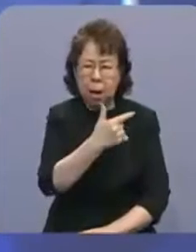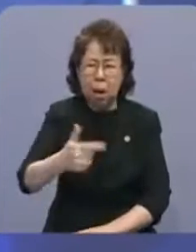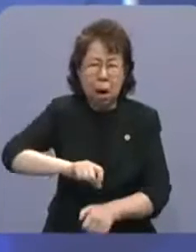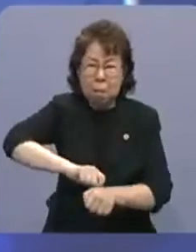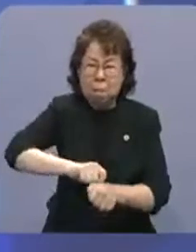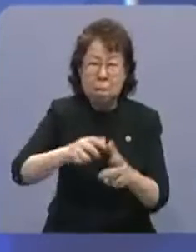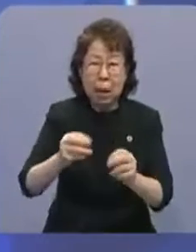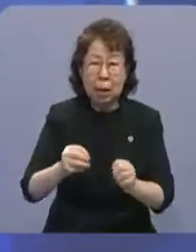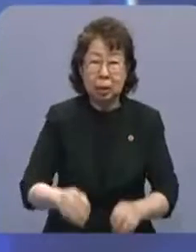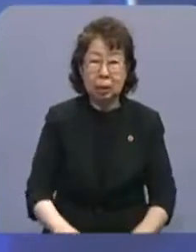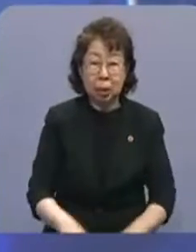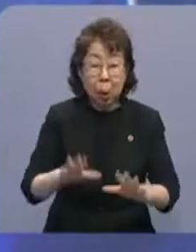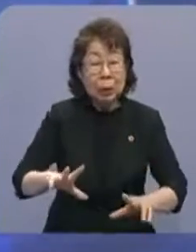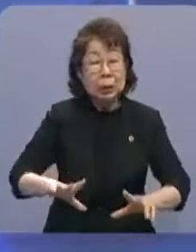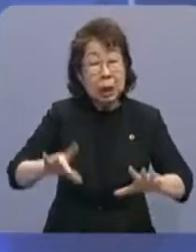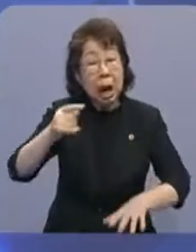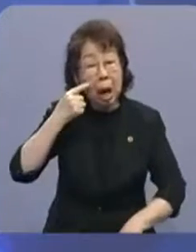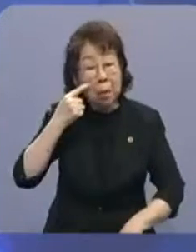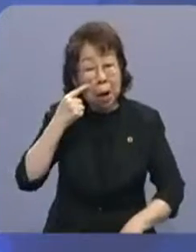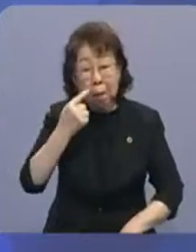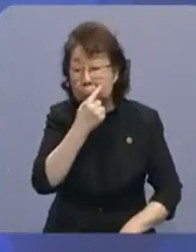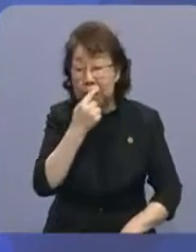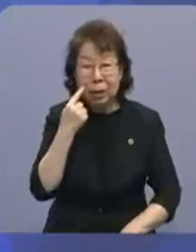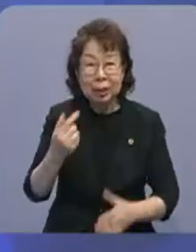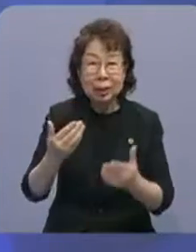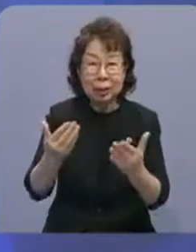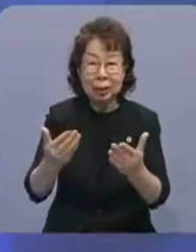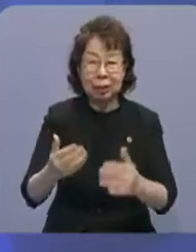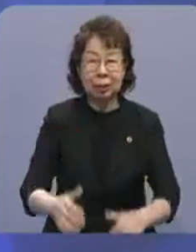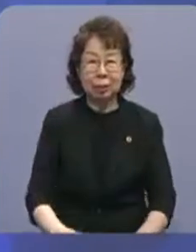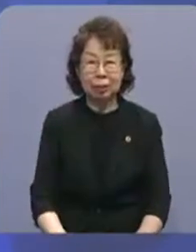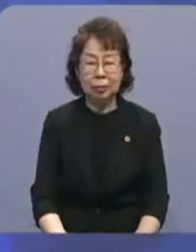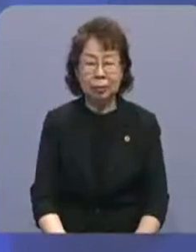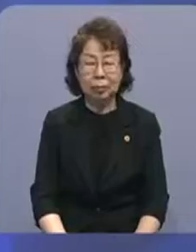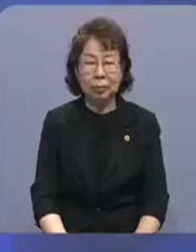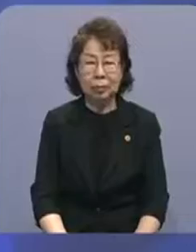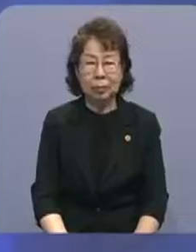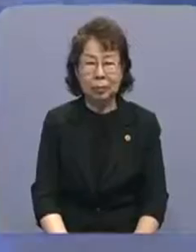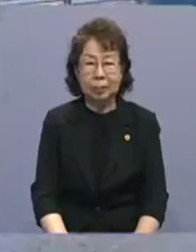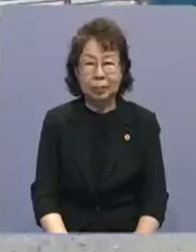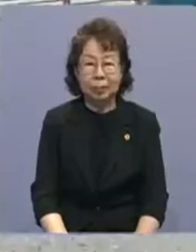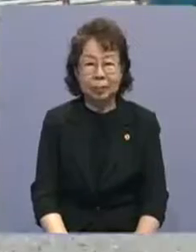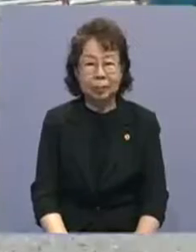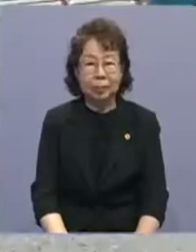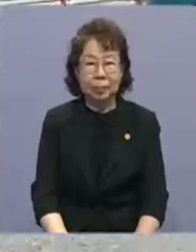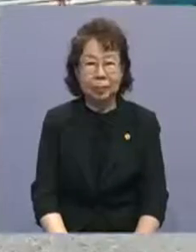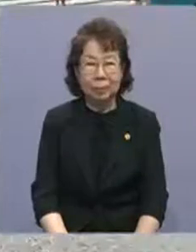높아집니다. 첫날 경찰의 단속 현장 정민규 기자가 다녀왔습니다.